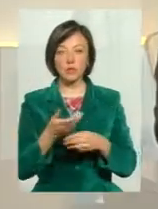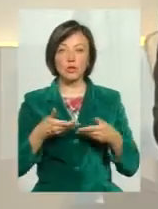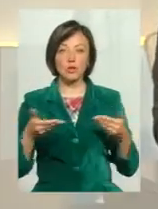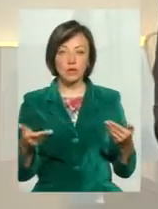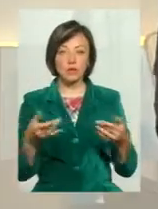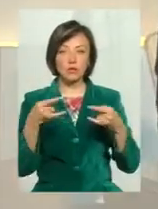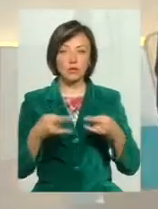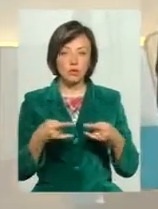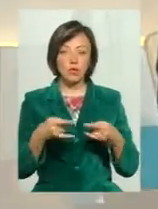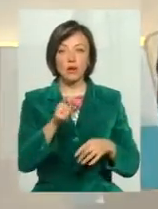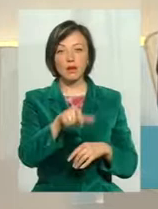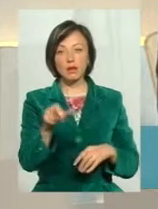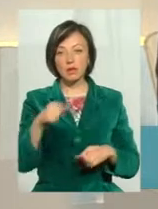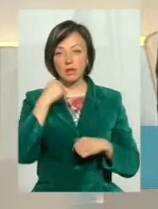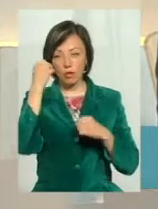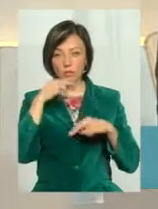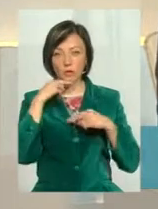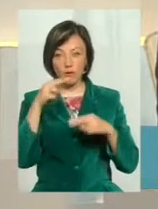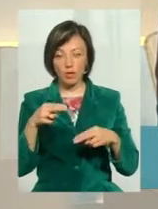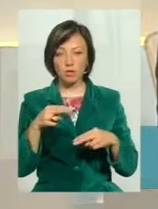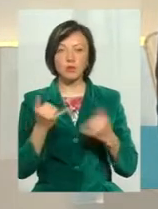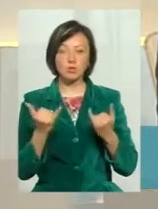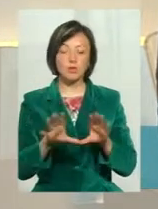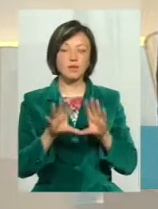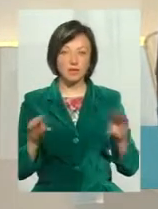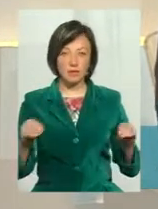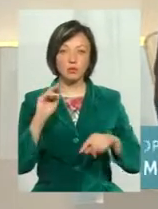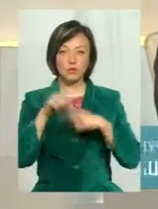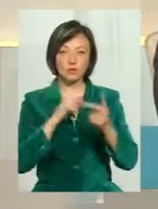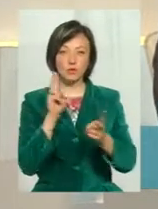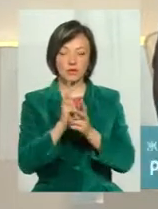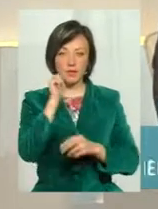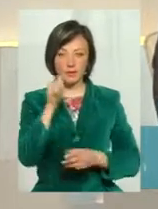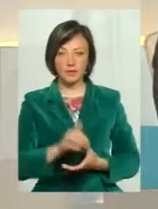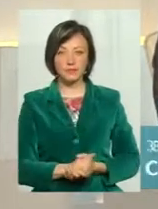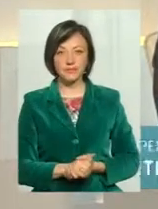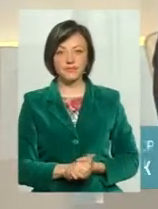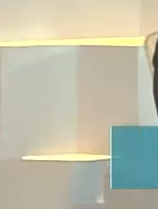прийшли до нас у студію. Глядачам дякуємо за увагу. На сьогодні все. До зустрічі завтра.